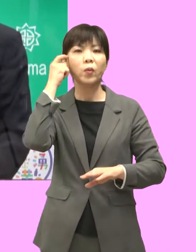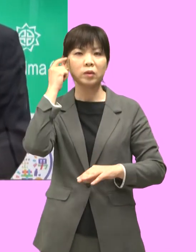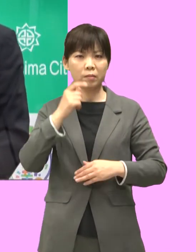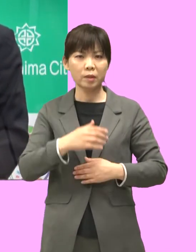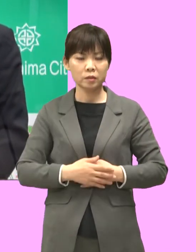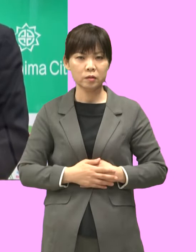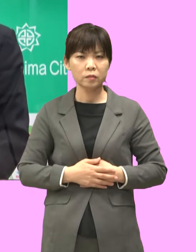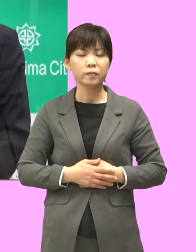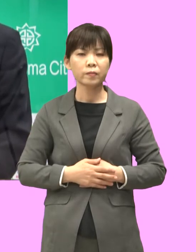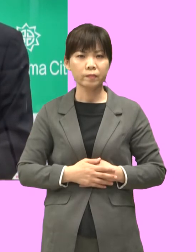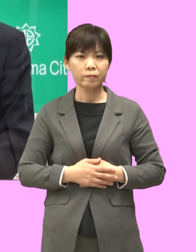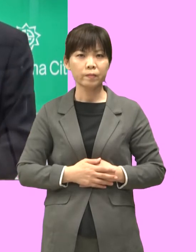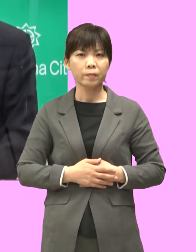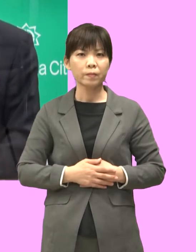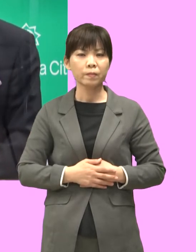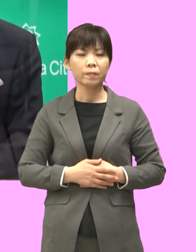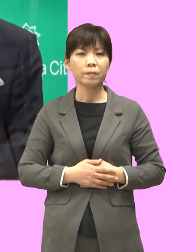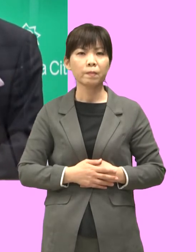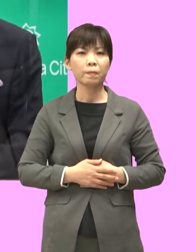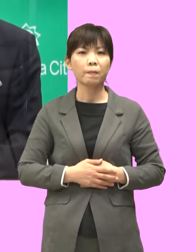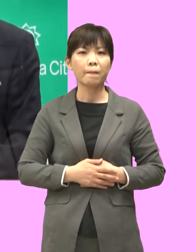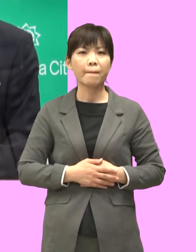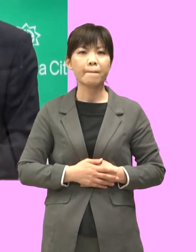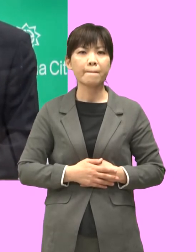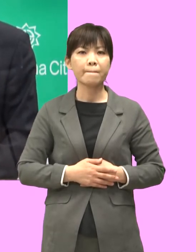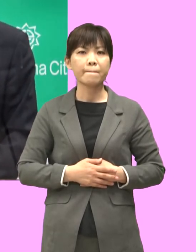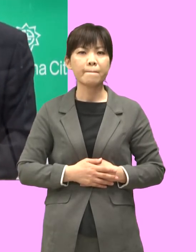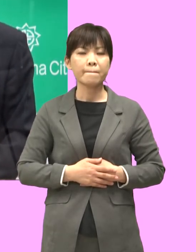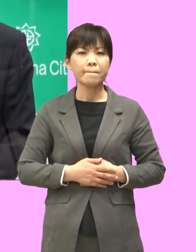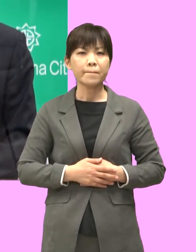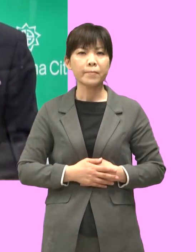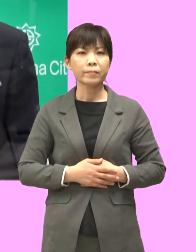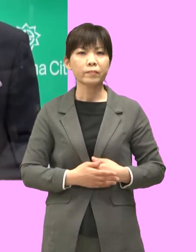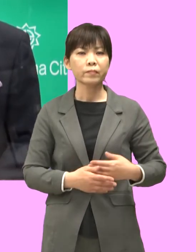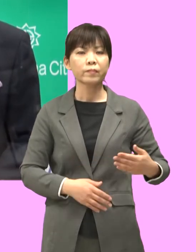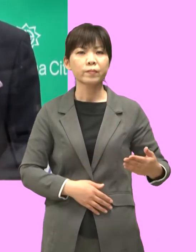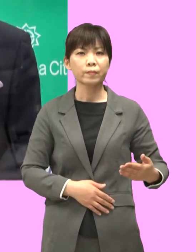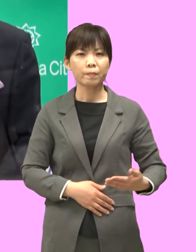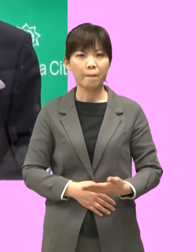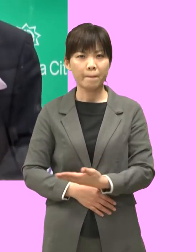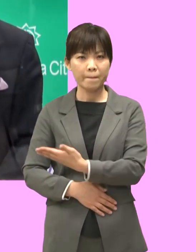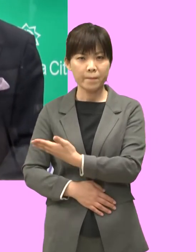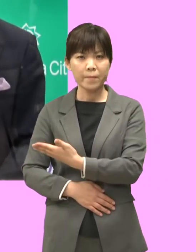ございます。 他にございますか？はい、朝日さん。